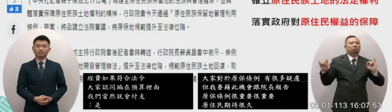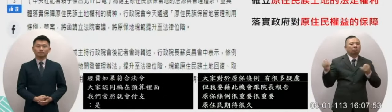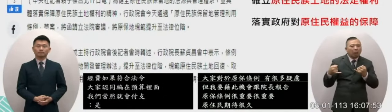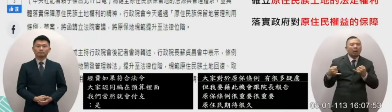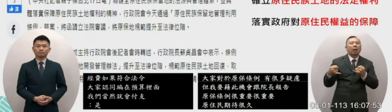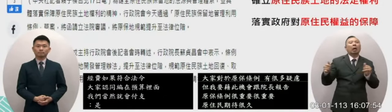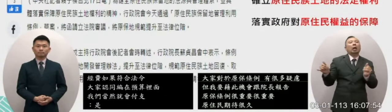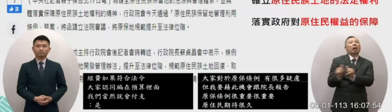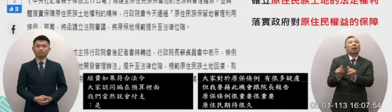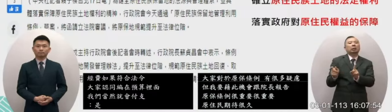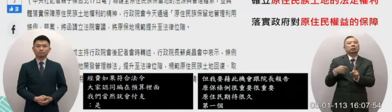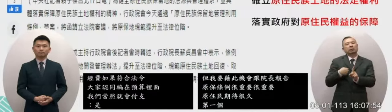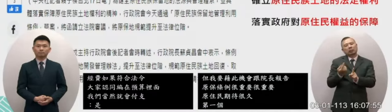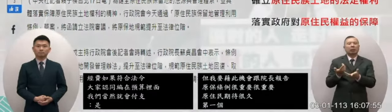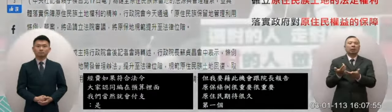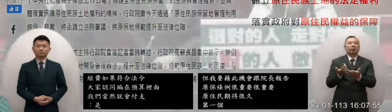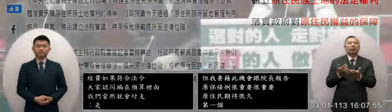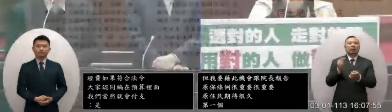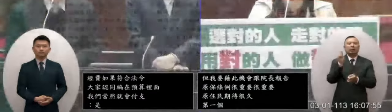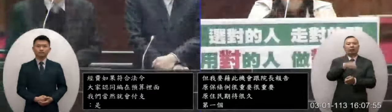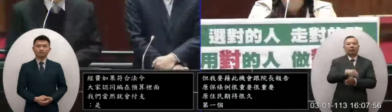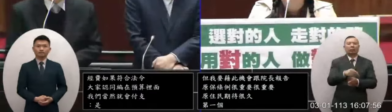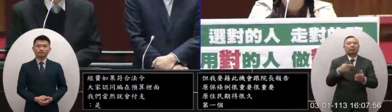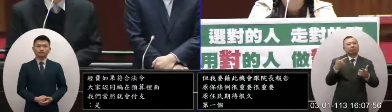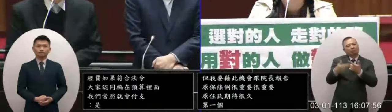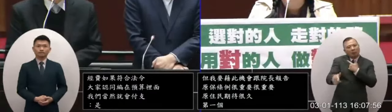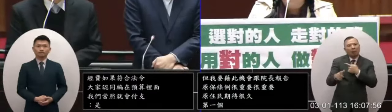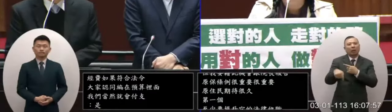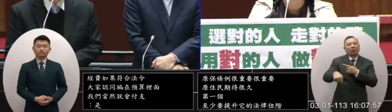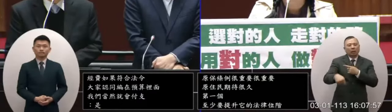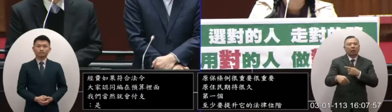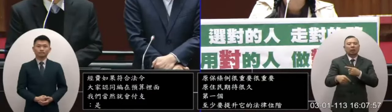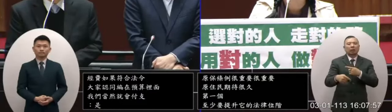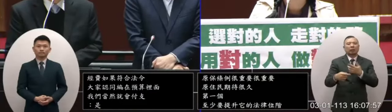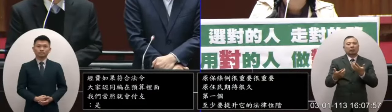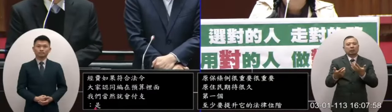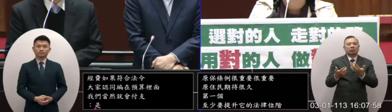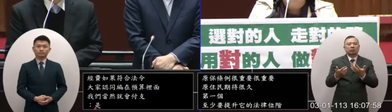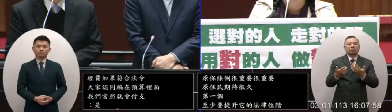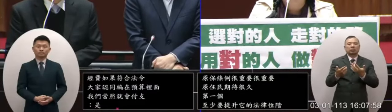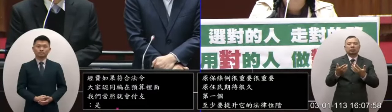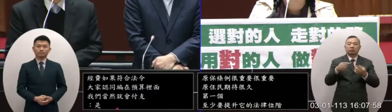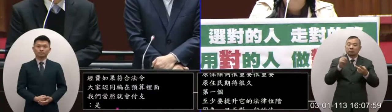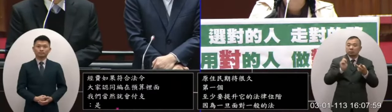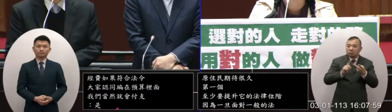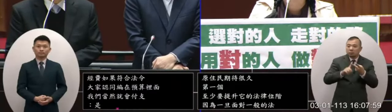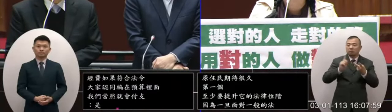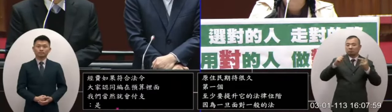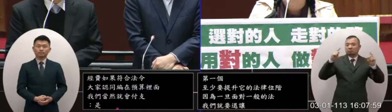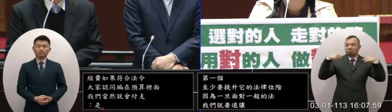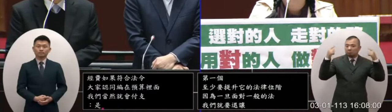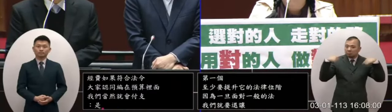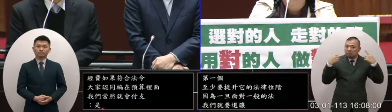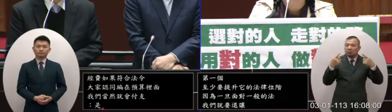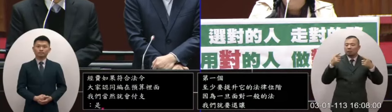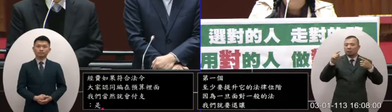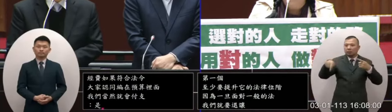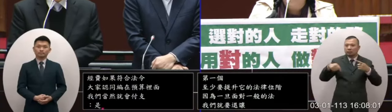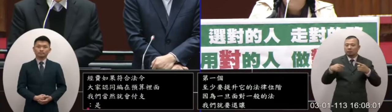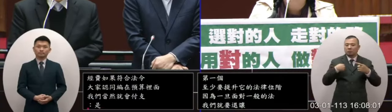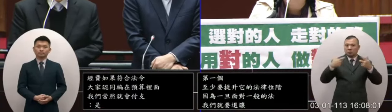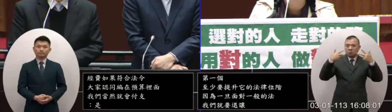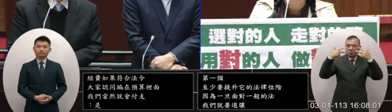呢，好比我们过去长期的诟病的建民登记，或者是现在哈，很多人都现金买原保